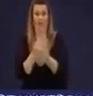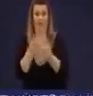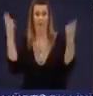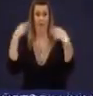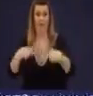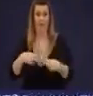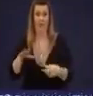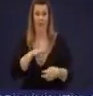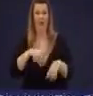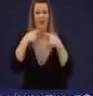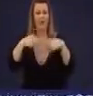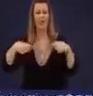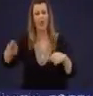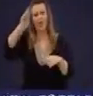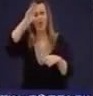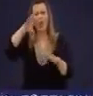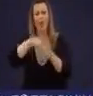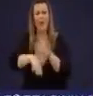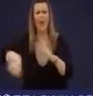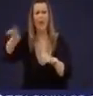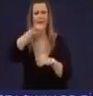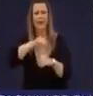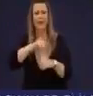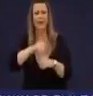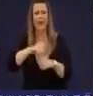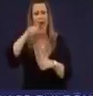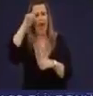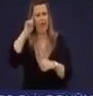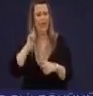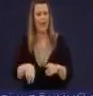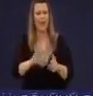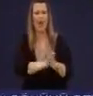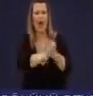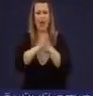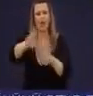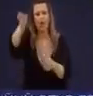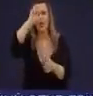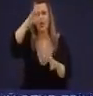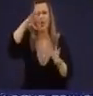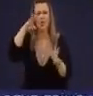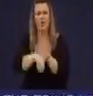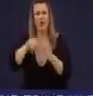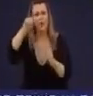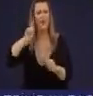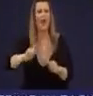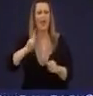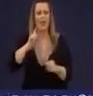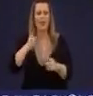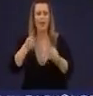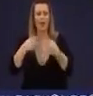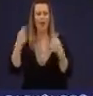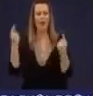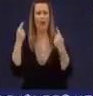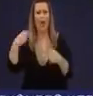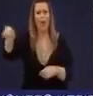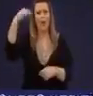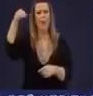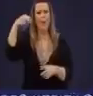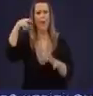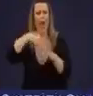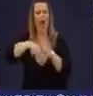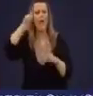digər dövlətlər də anladılar ki, Azərbaycan xalqı, Azərbaycan dövləti möhtərəm prezidentimizin bəyan etdiyi kimi